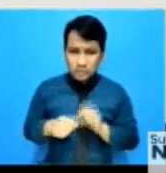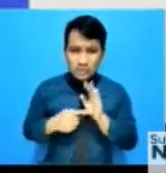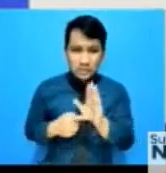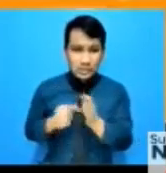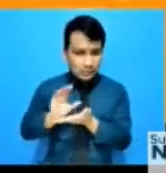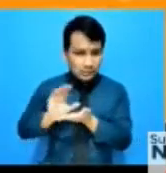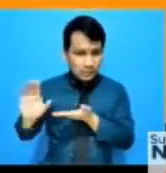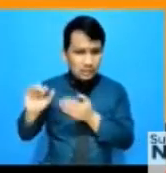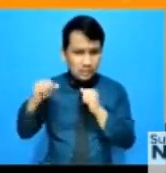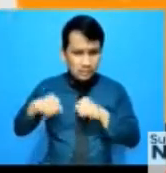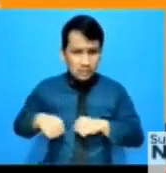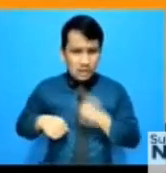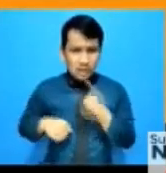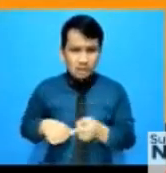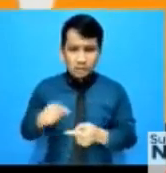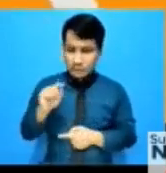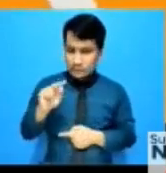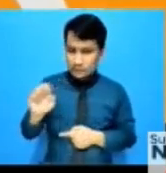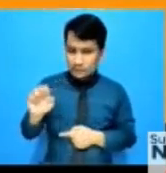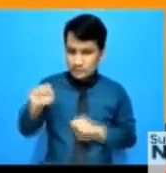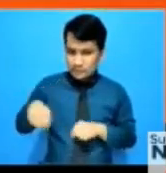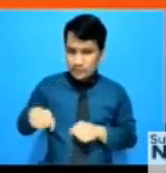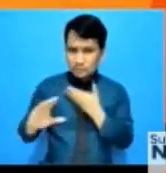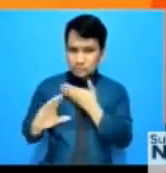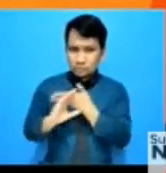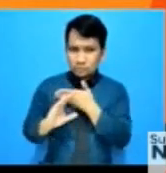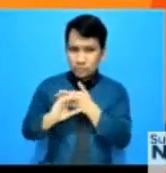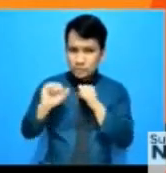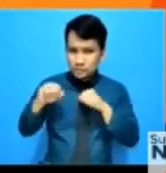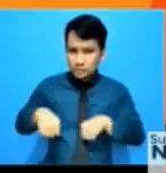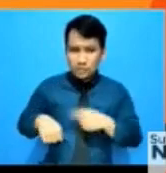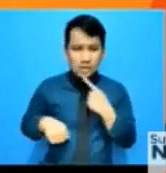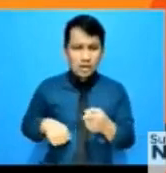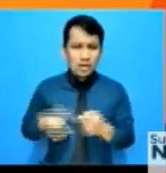prize at TNT endorsement contract. Abangan ang premiere ng